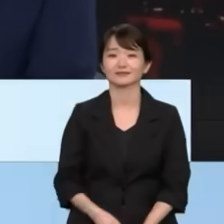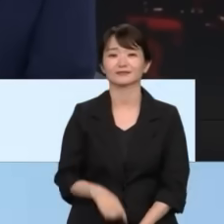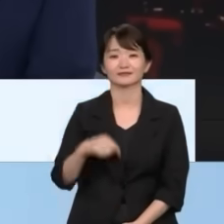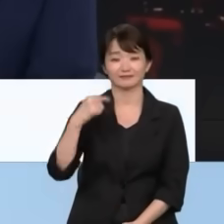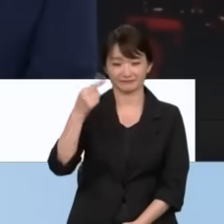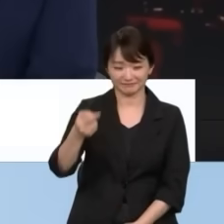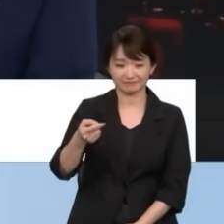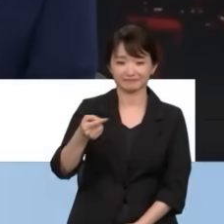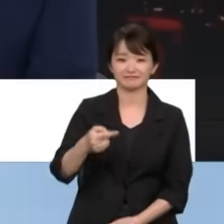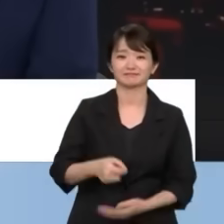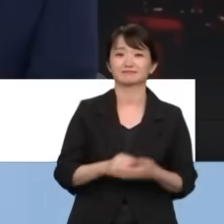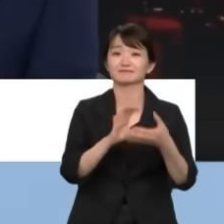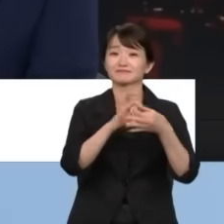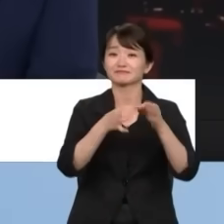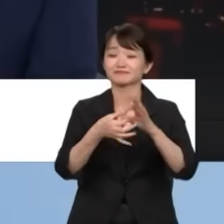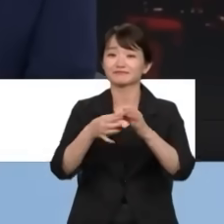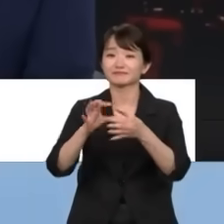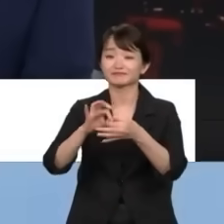다음